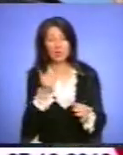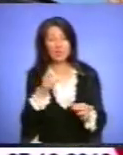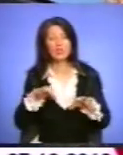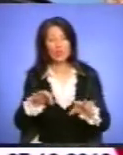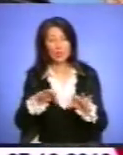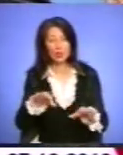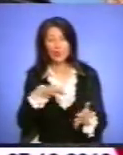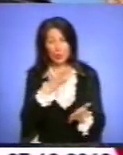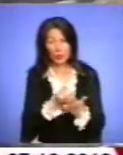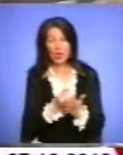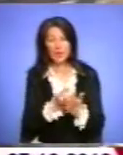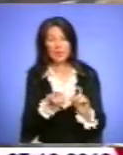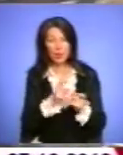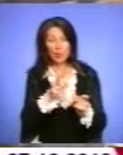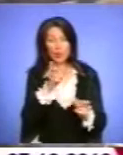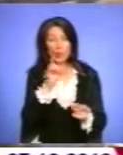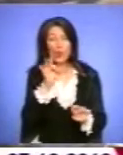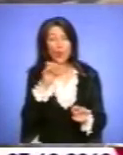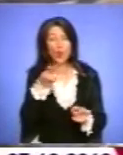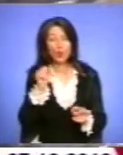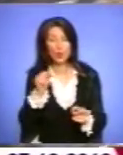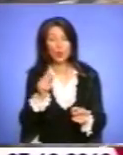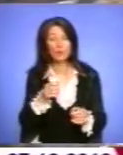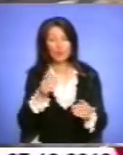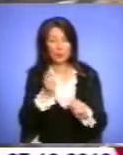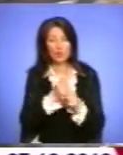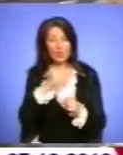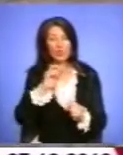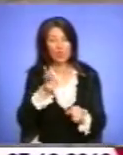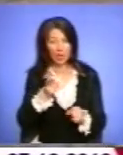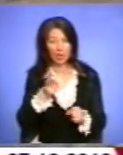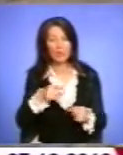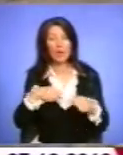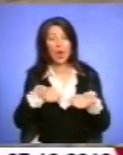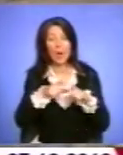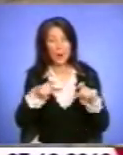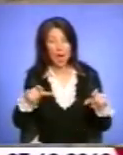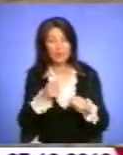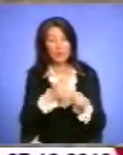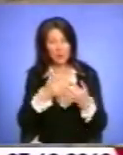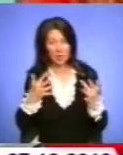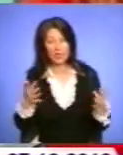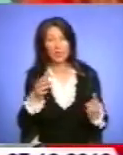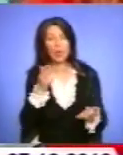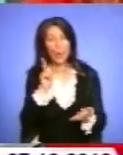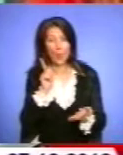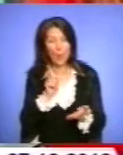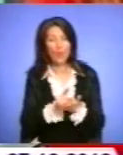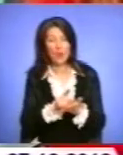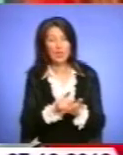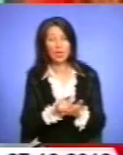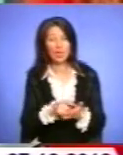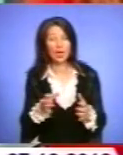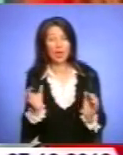житлово-комунального господарства. Про приватні будинки, заклади громадського харчування та магазини повинні подбати власники. Відповідає той,